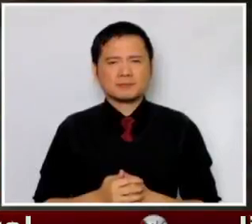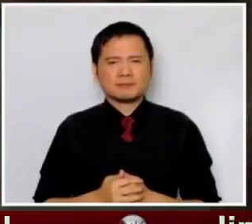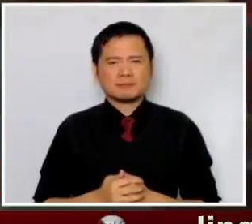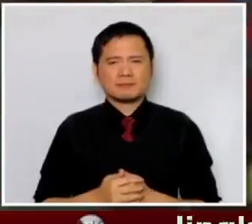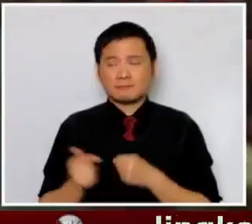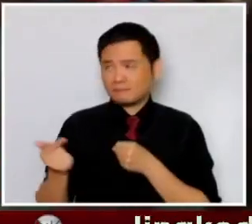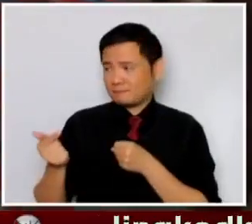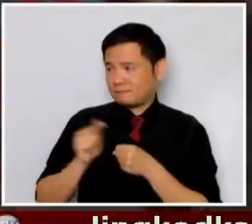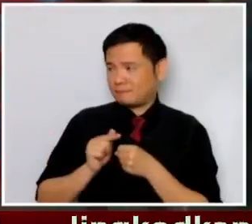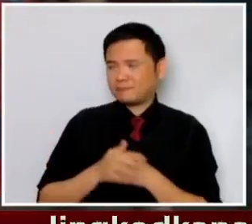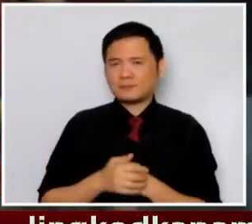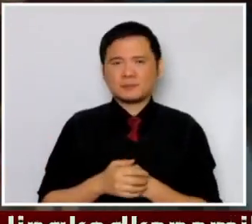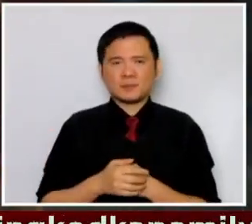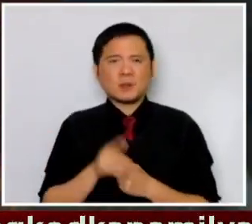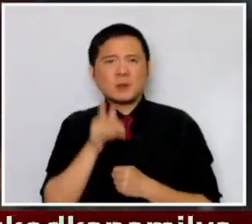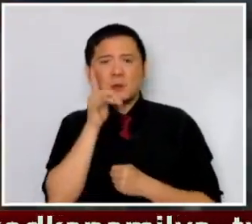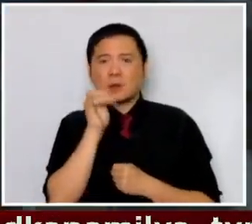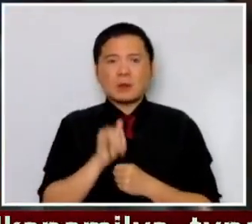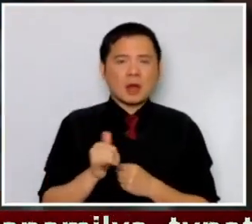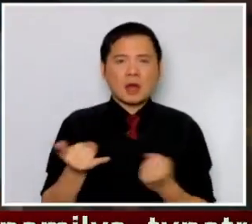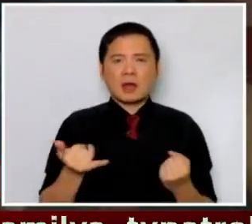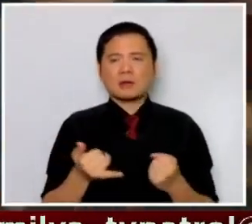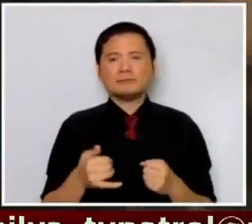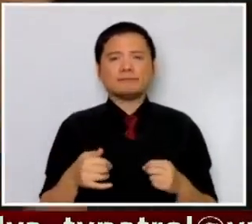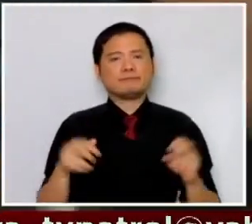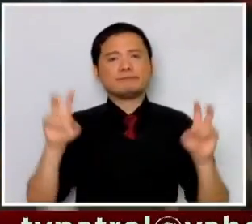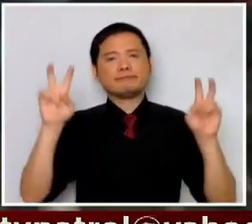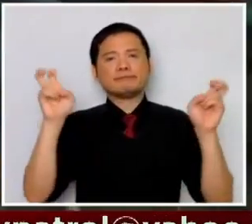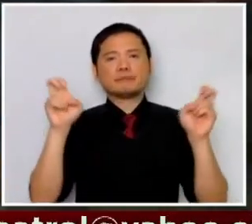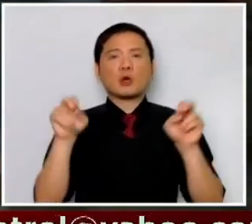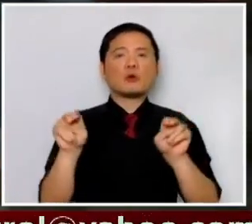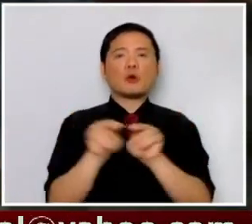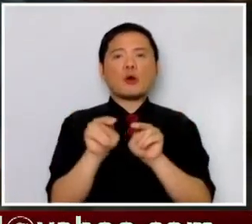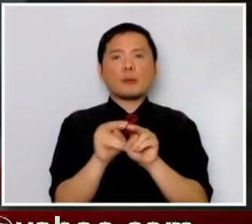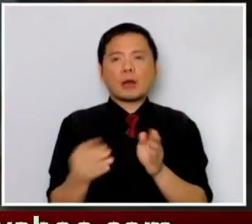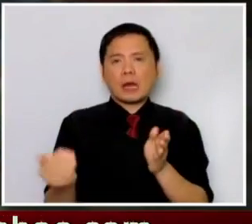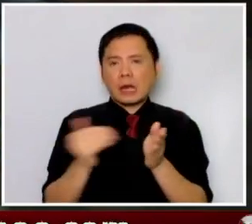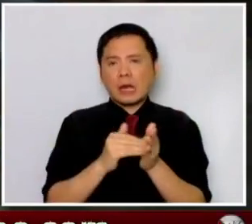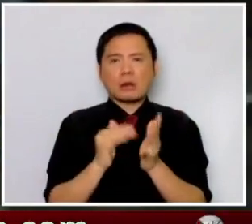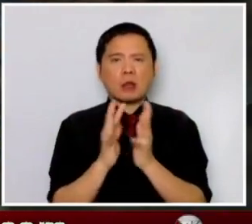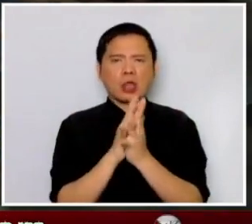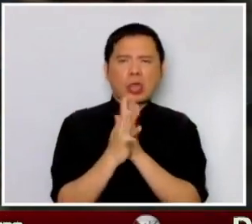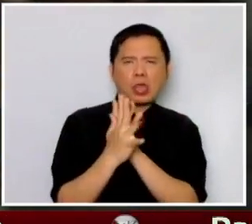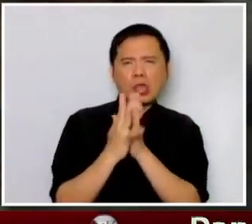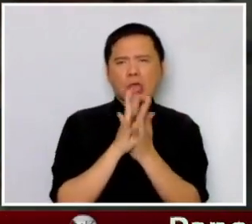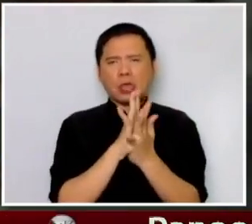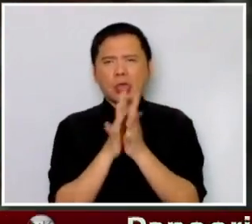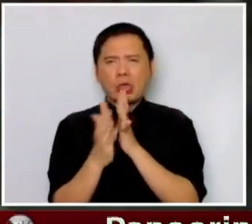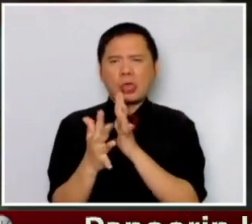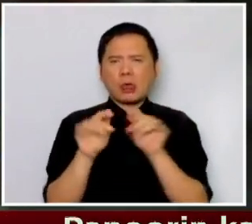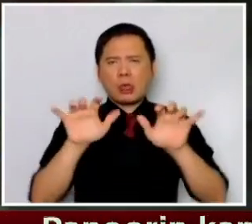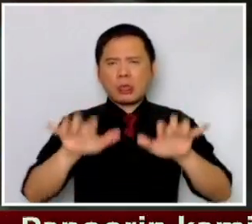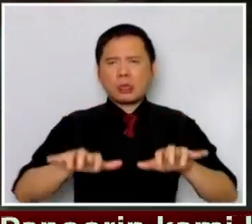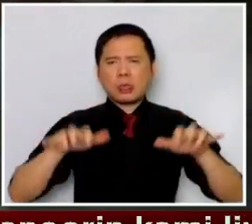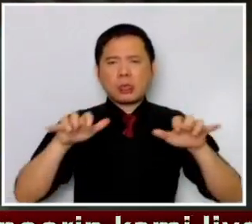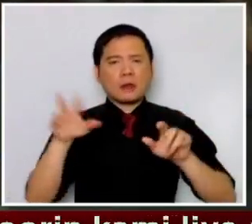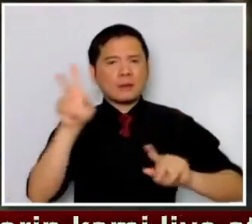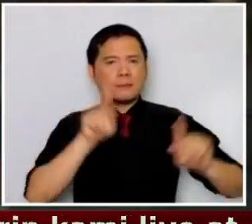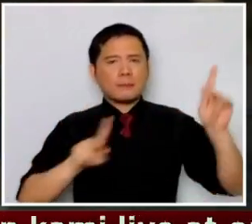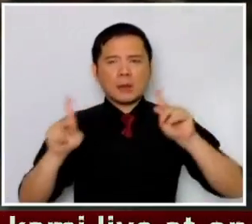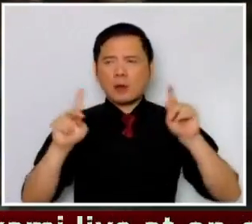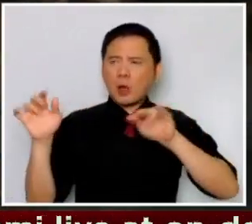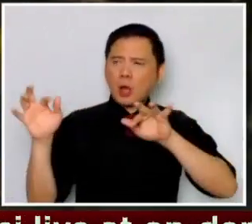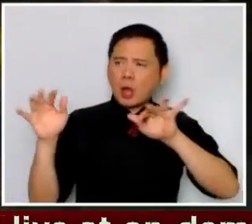balik normal na nga ang sitwasyon dito sa Divisoria. Sa buong araw ay maraming mga tao ang pumunta rito para nga mamili